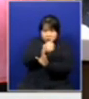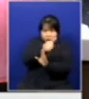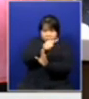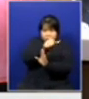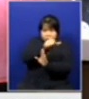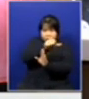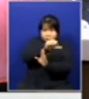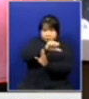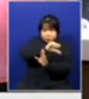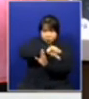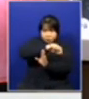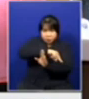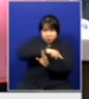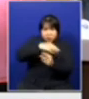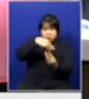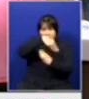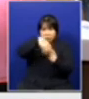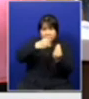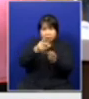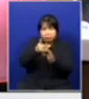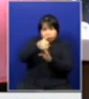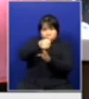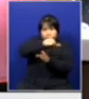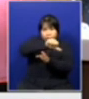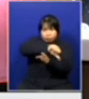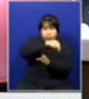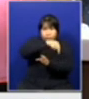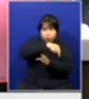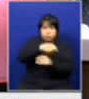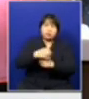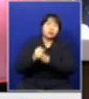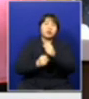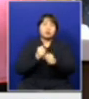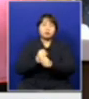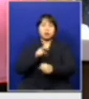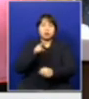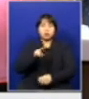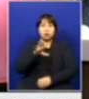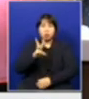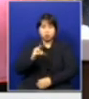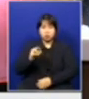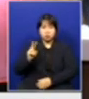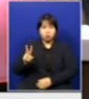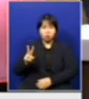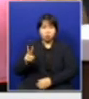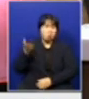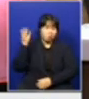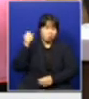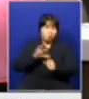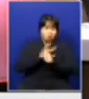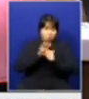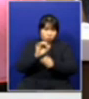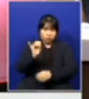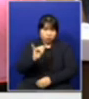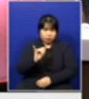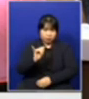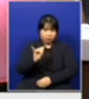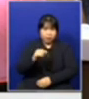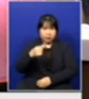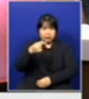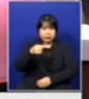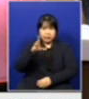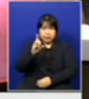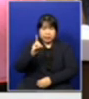ฐกิจไทยเราฟุบตัวก่อนประเทศอื่นปี2512ค่ะเป็นปีที่ยังไม่เกิดวิกฤตโควิด-19 GDP ของเราโต